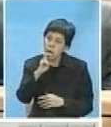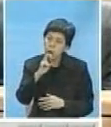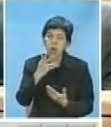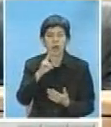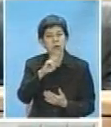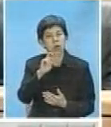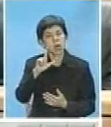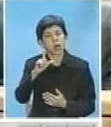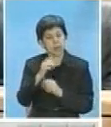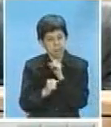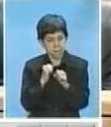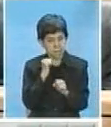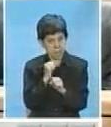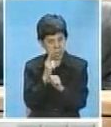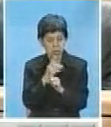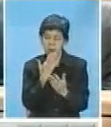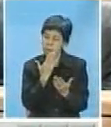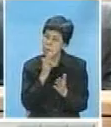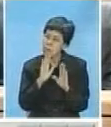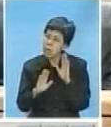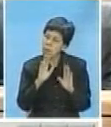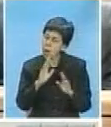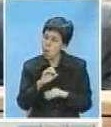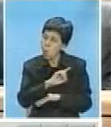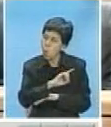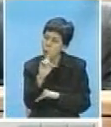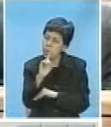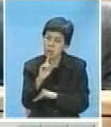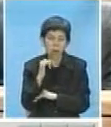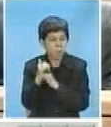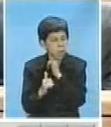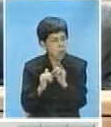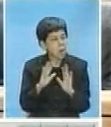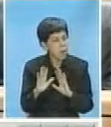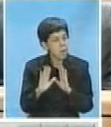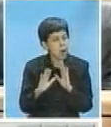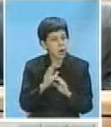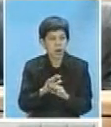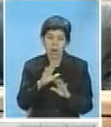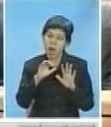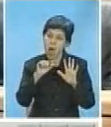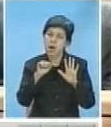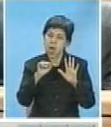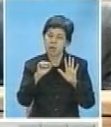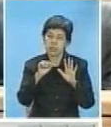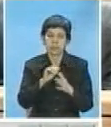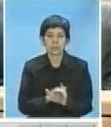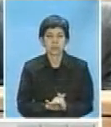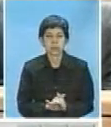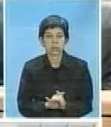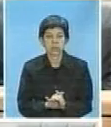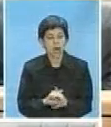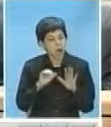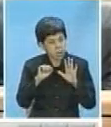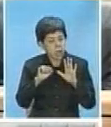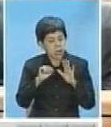ต่อปีเฉลี่ยแล้วตกวันละประมาณเกือบ 500,000 ครั้ง